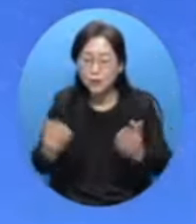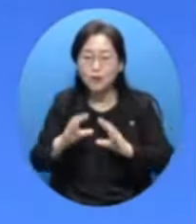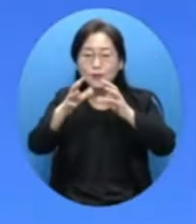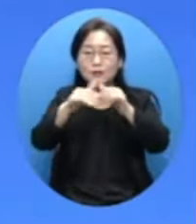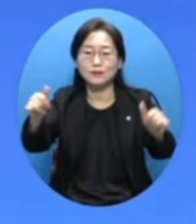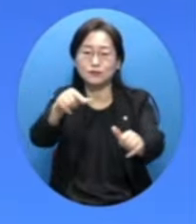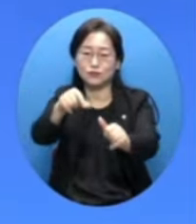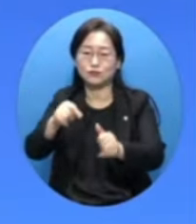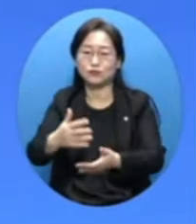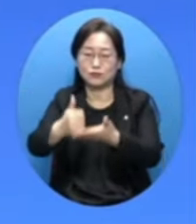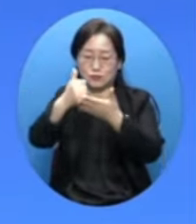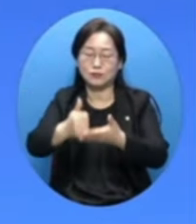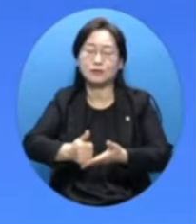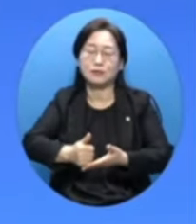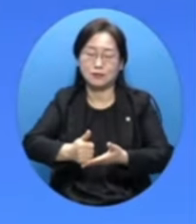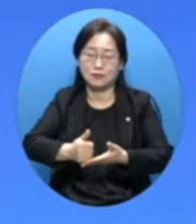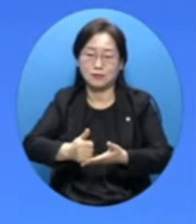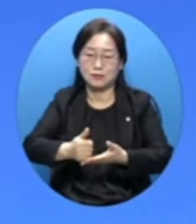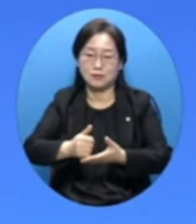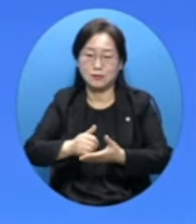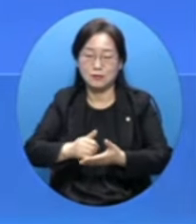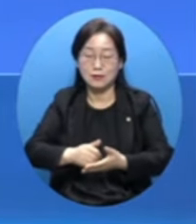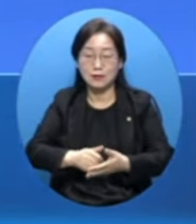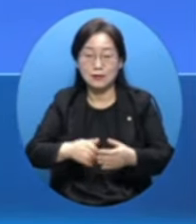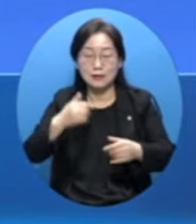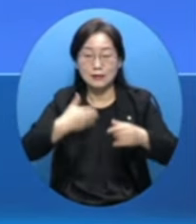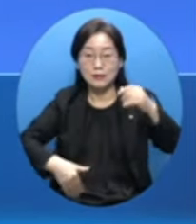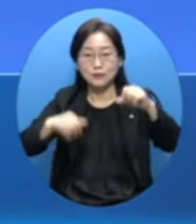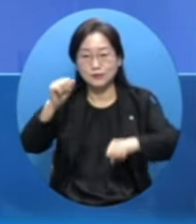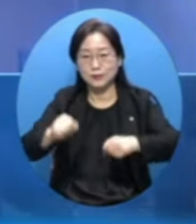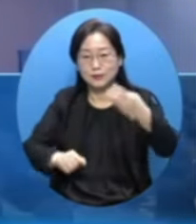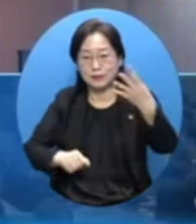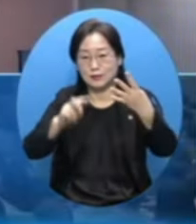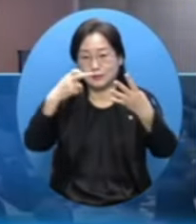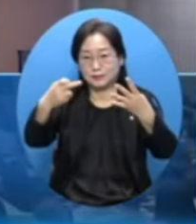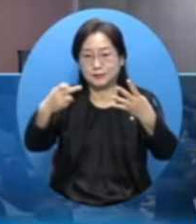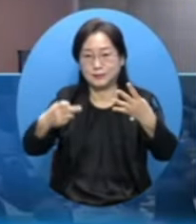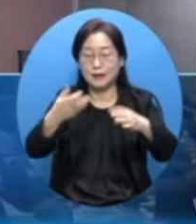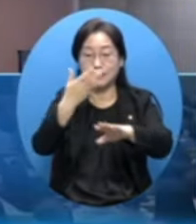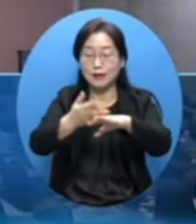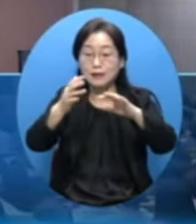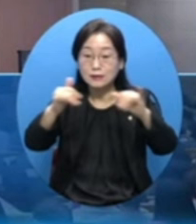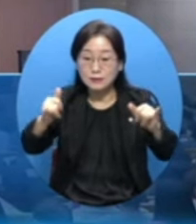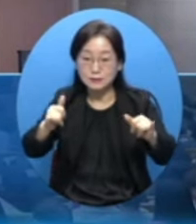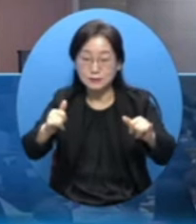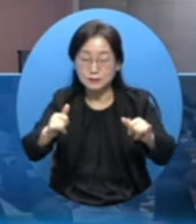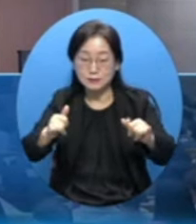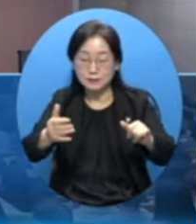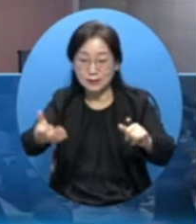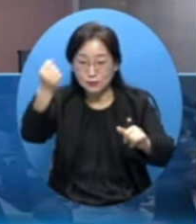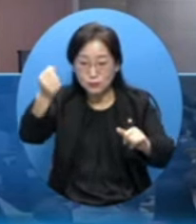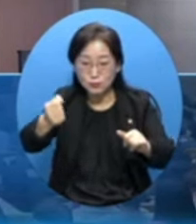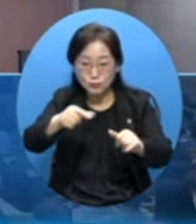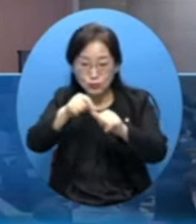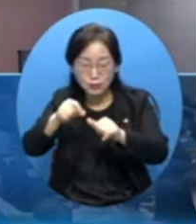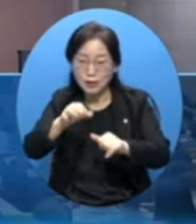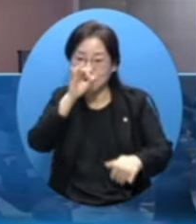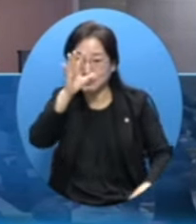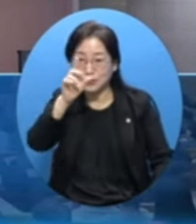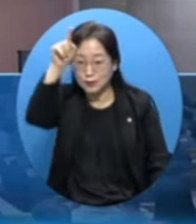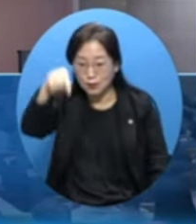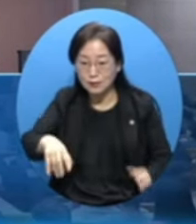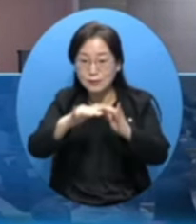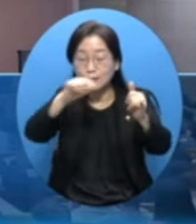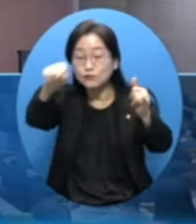구조가 되어 주시는 것입니다 사도행전 4장 11절입니다 12절입니다 다른 이로서는 구원을 받을 수 없나니 천하 사람 중에